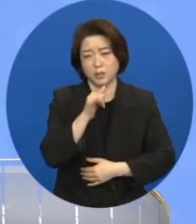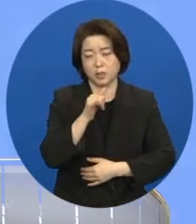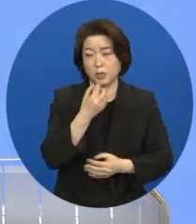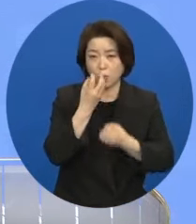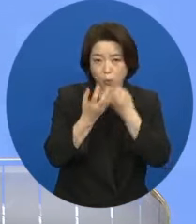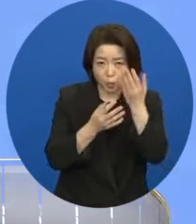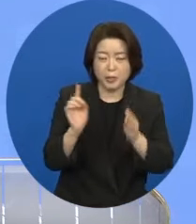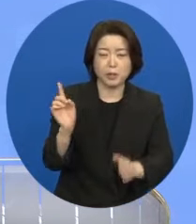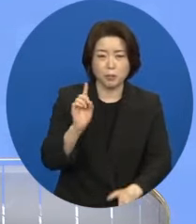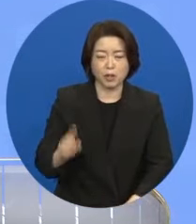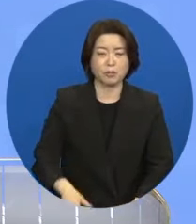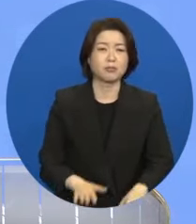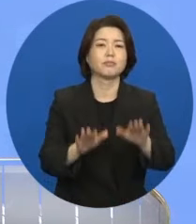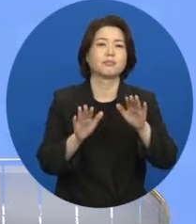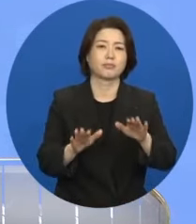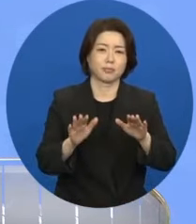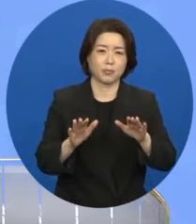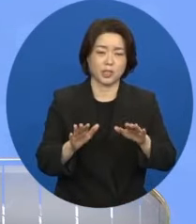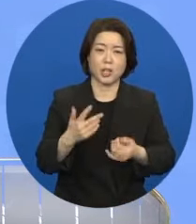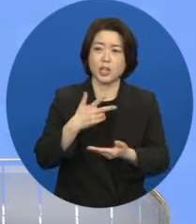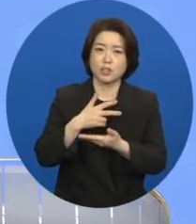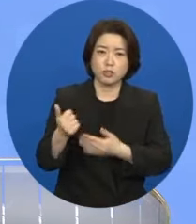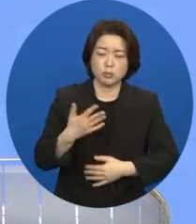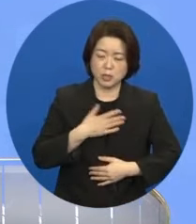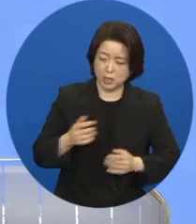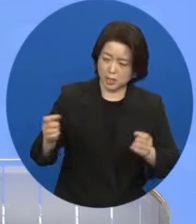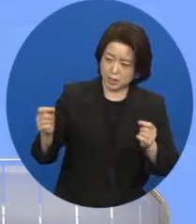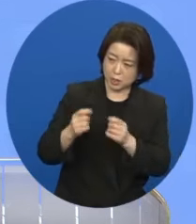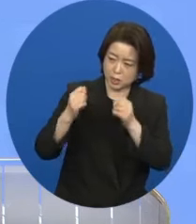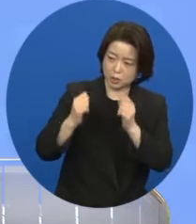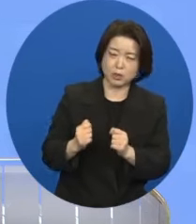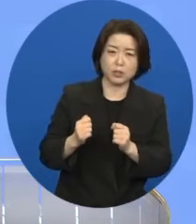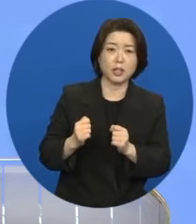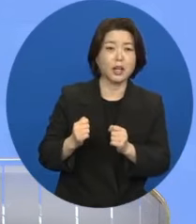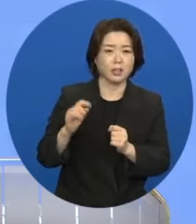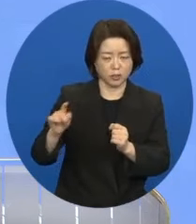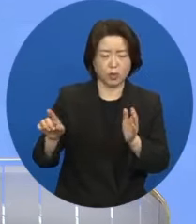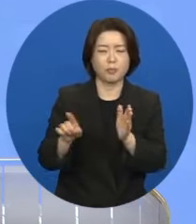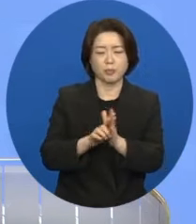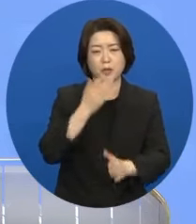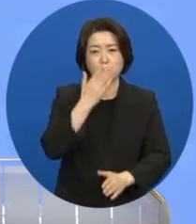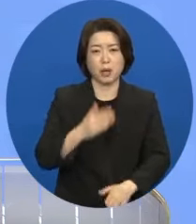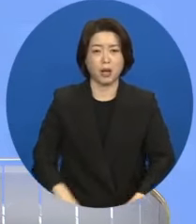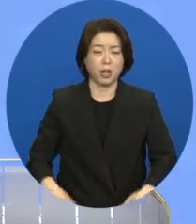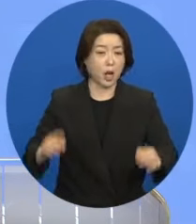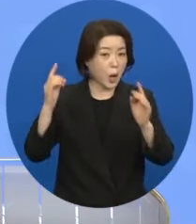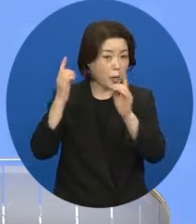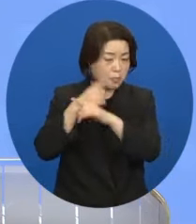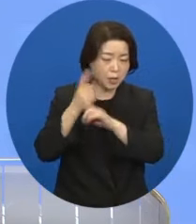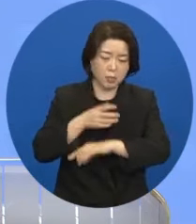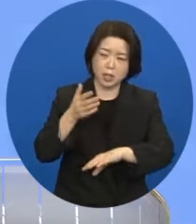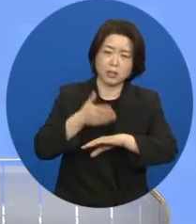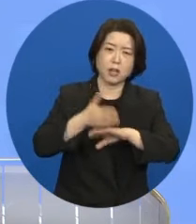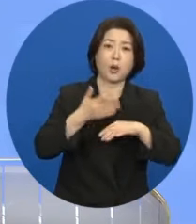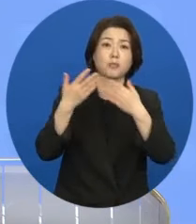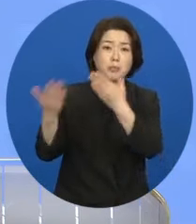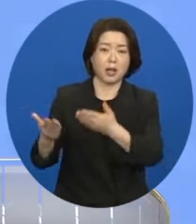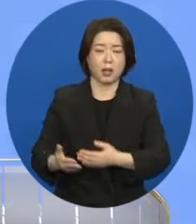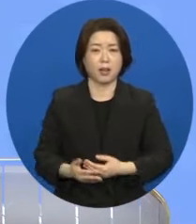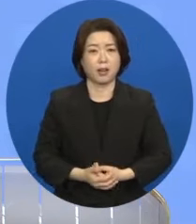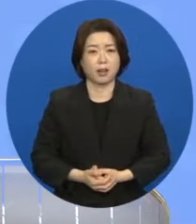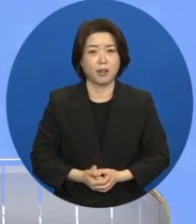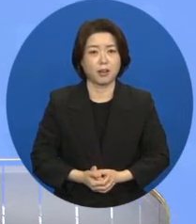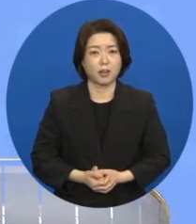고백하시는 겁니다 이제는 주님이 제 곁에 계신 것이 믿어집니다 그래서 매일 감사합니다 자